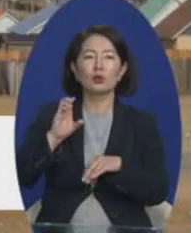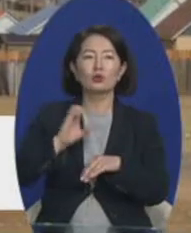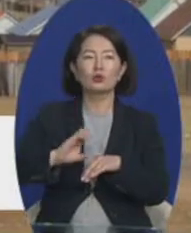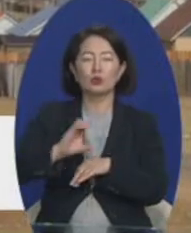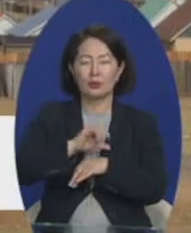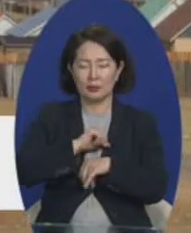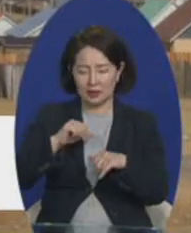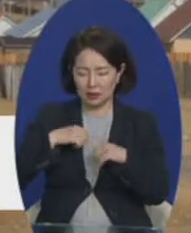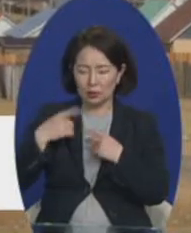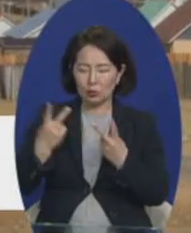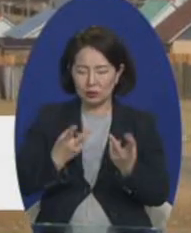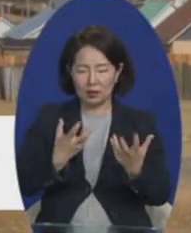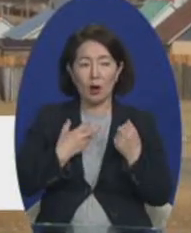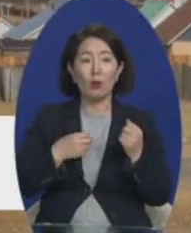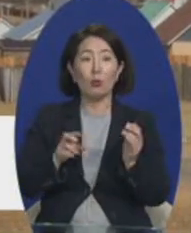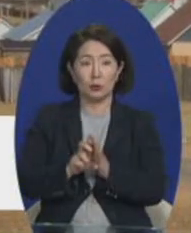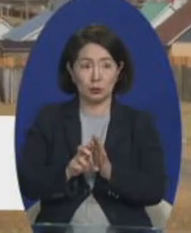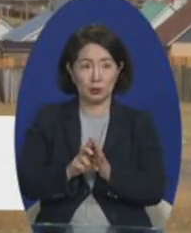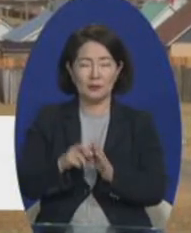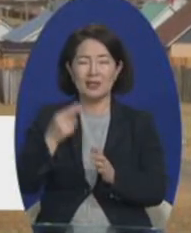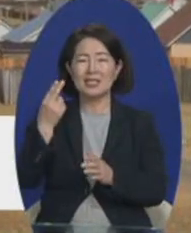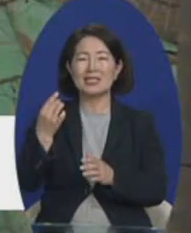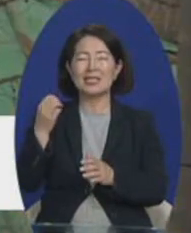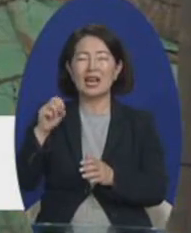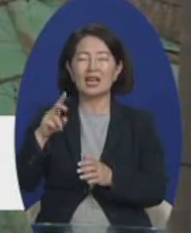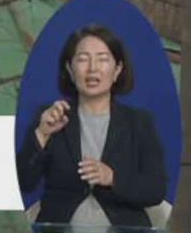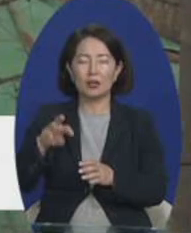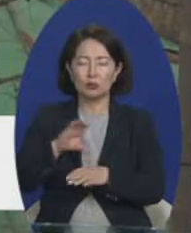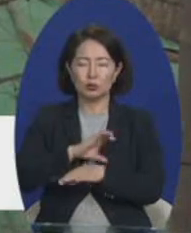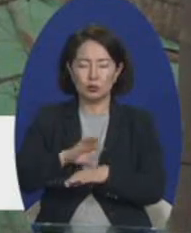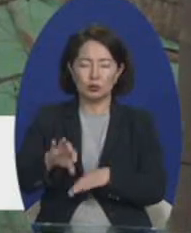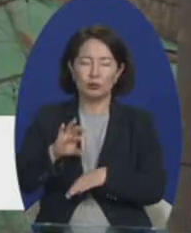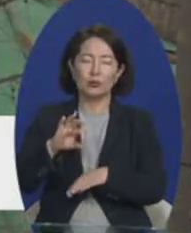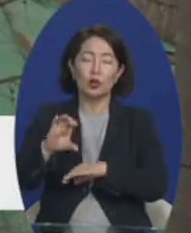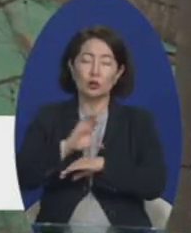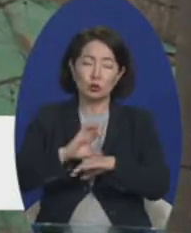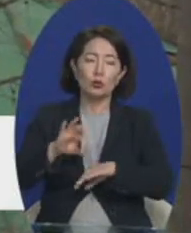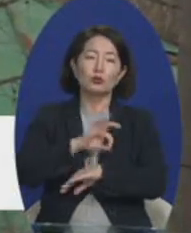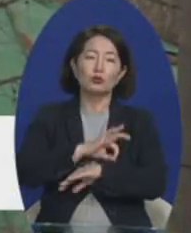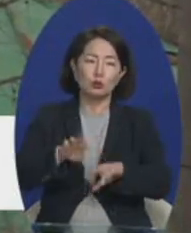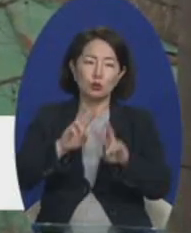үйлчилгээг ашиглах боломжтой болоод байна. Цахим сум төсөл цааш үргэлжилж нийт